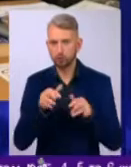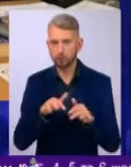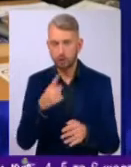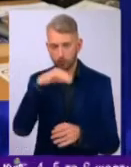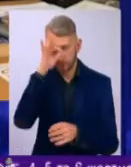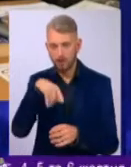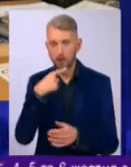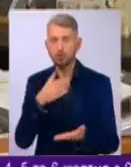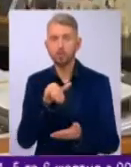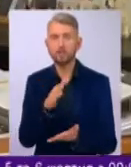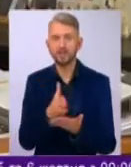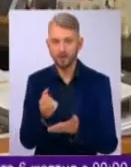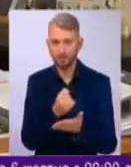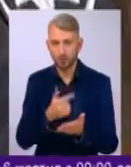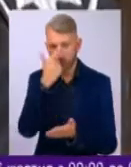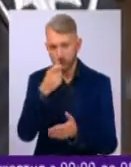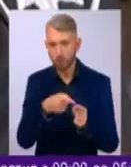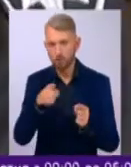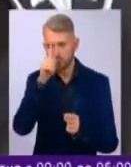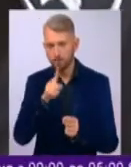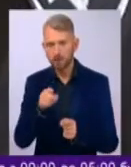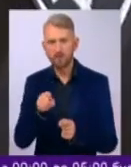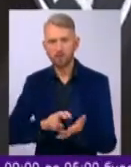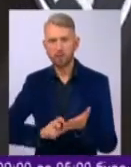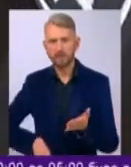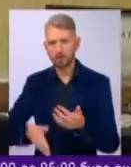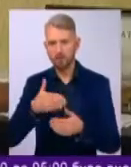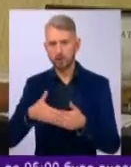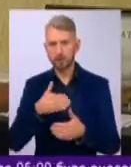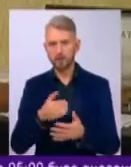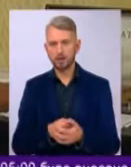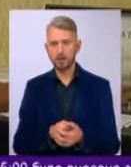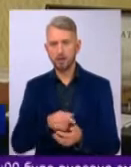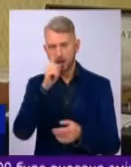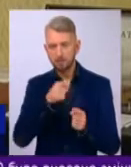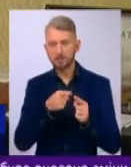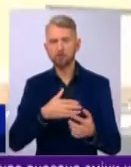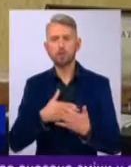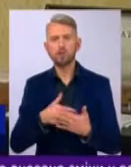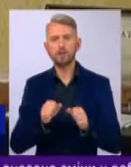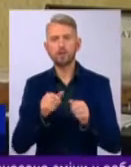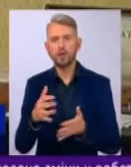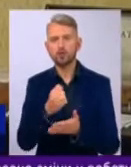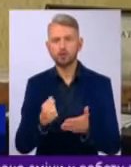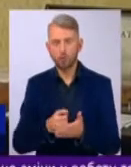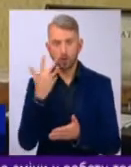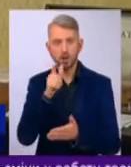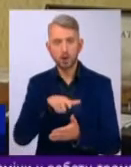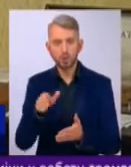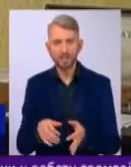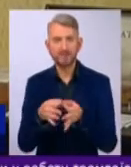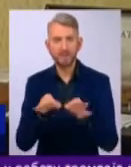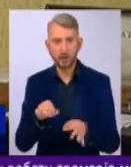кажуть, якщо ви озброєні, повідомте протягом місяця і ви уникнете покарання. Цей місячник добровільної здачі зброї. Люди звільняються